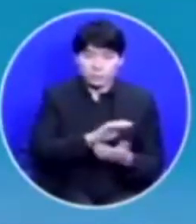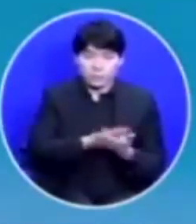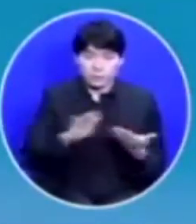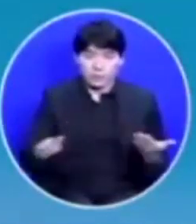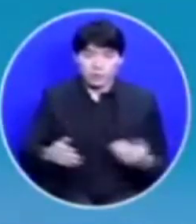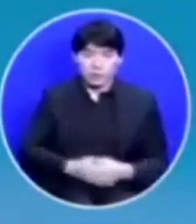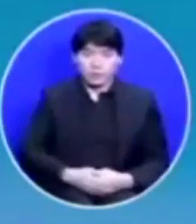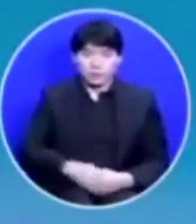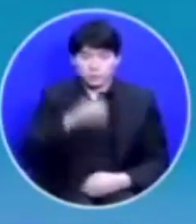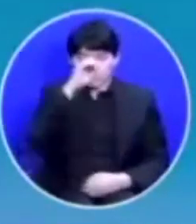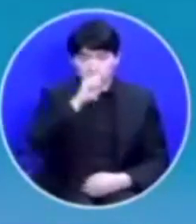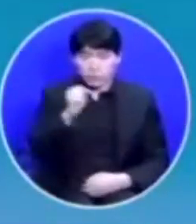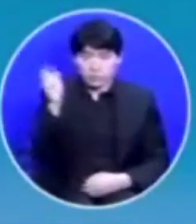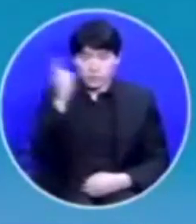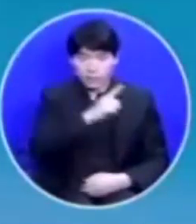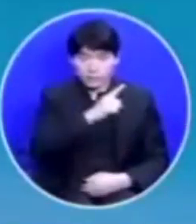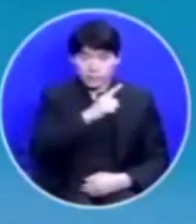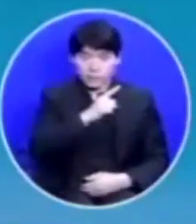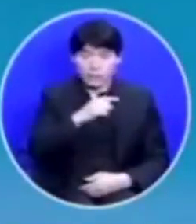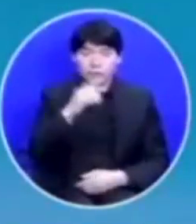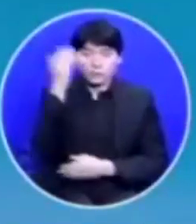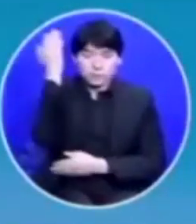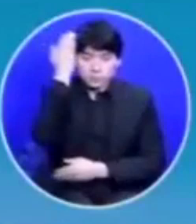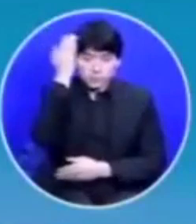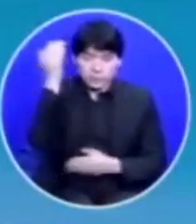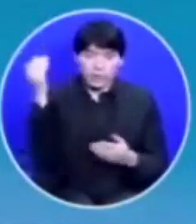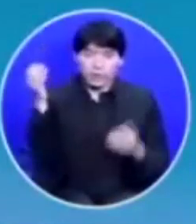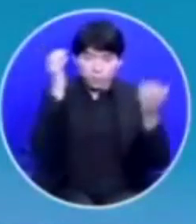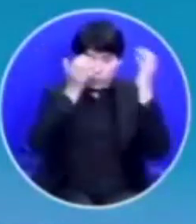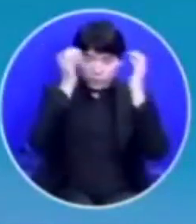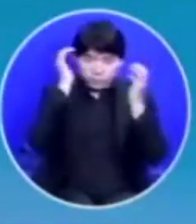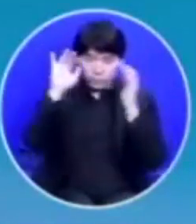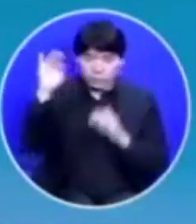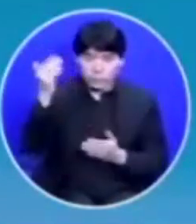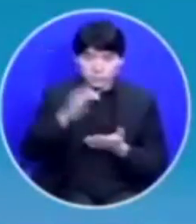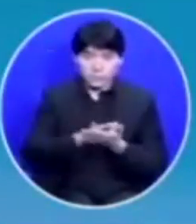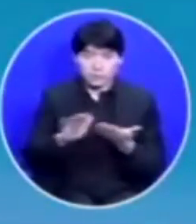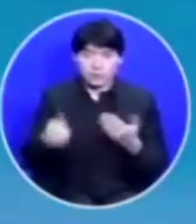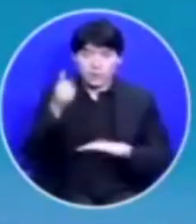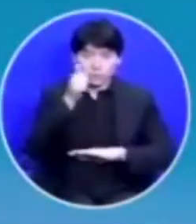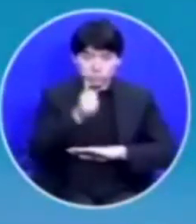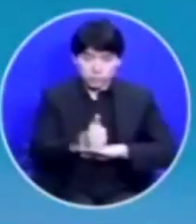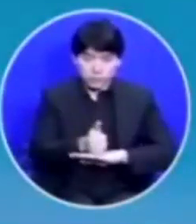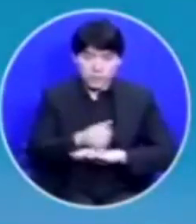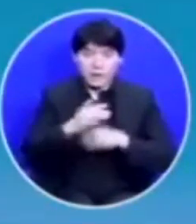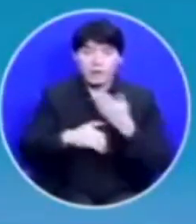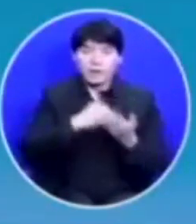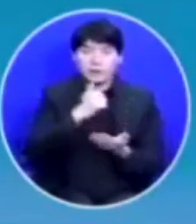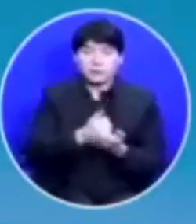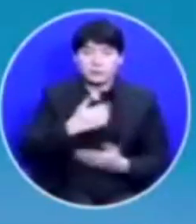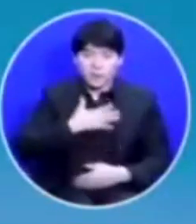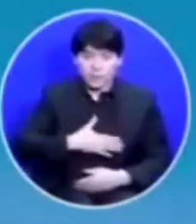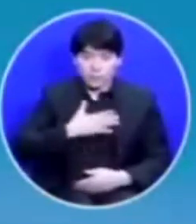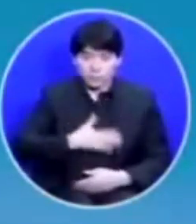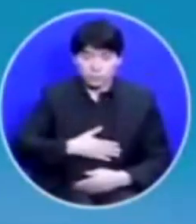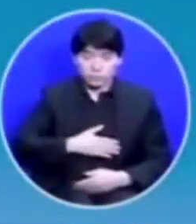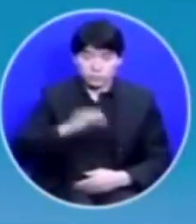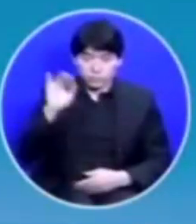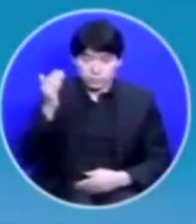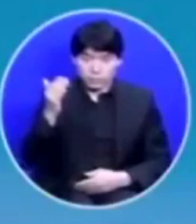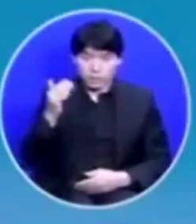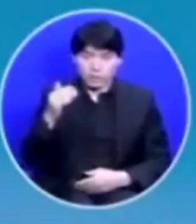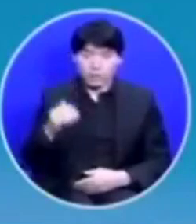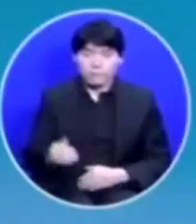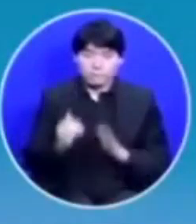선악에 대한 개념이 혼란스러워 지게 됩니다 나중에는 하나님을 않는데 장벽이 생겨요